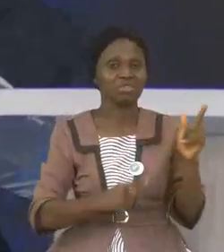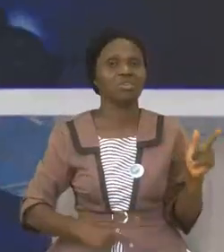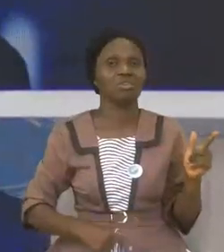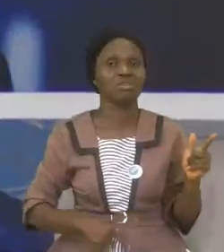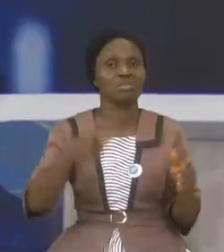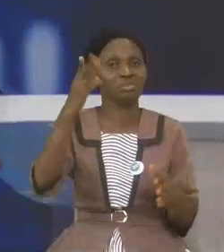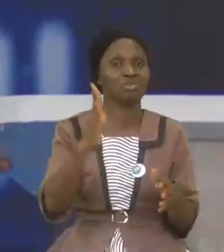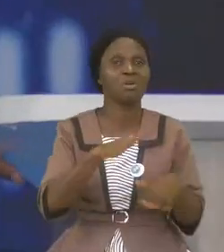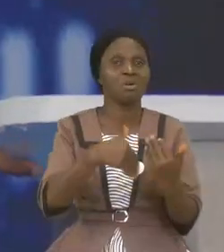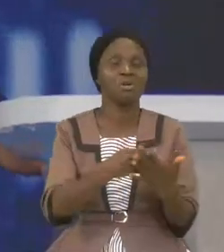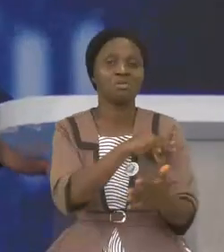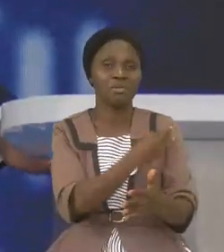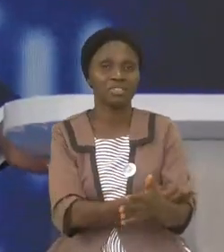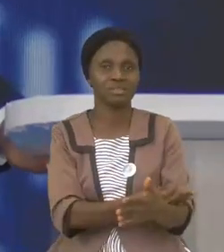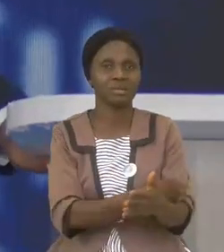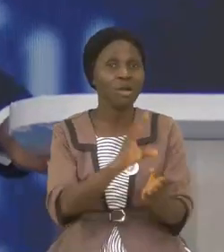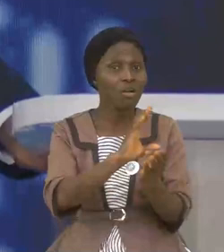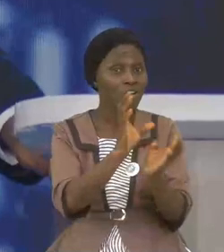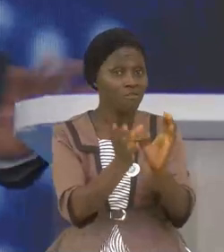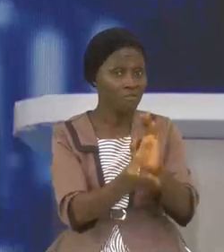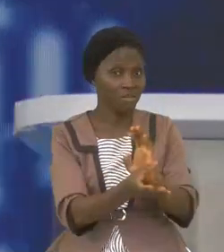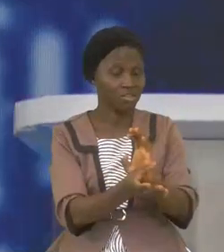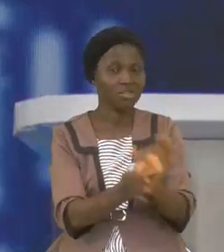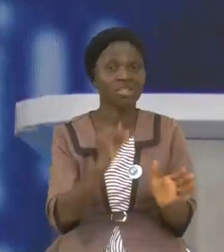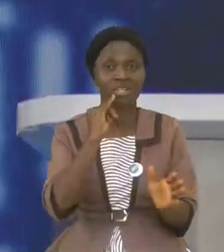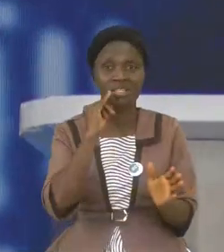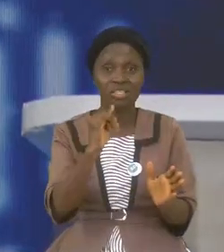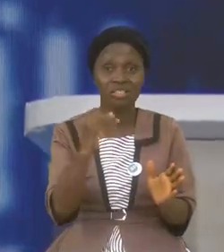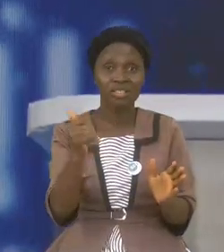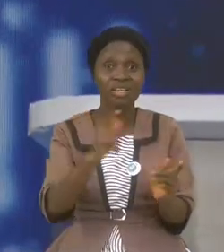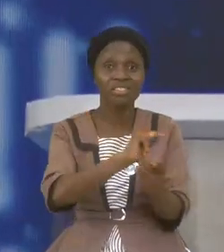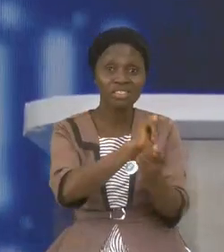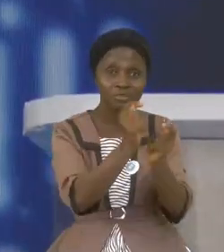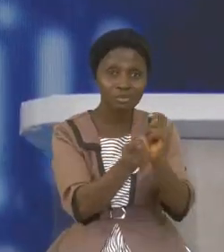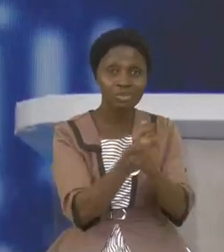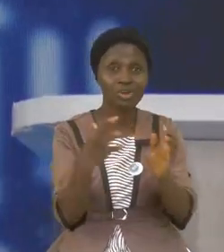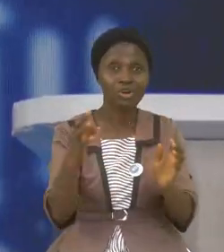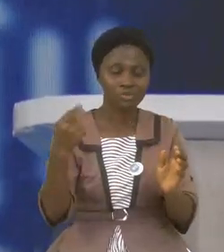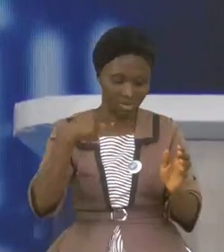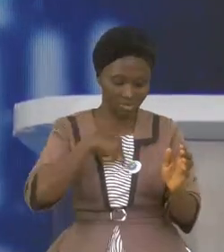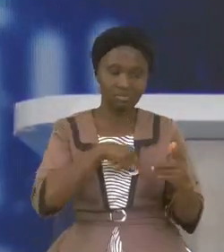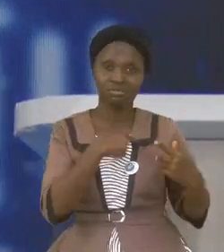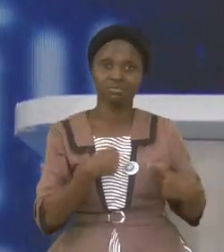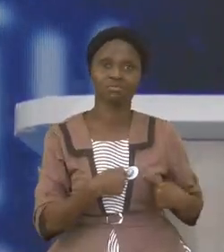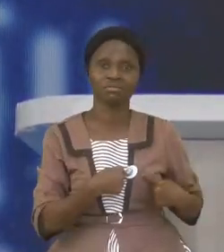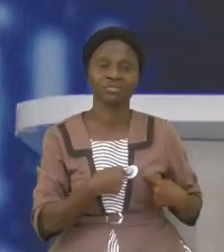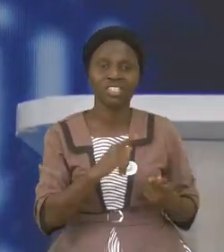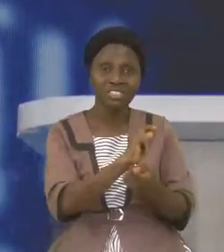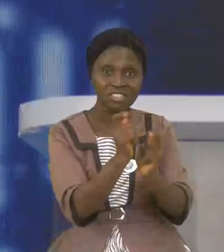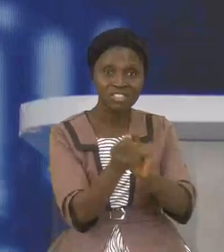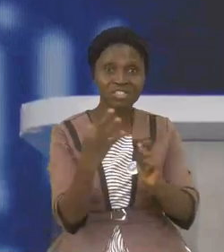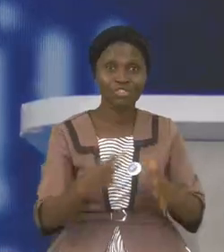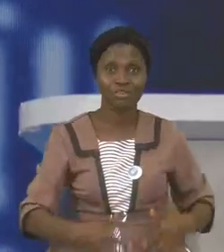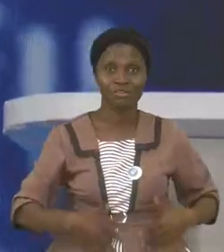du Seigneur Dieu le Tout-Puissant. La conversion, c'est la transformation du cœur, un changement de